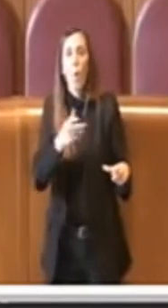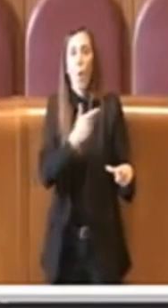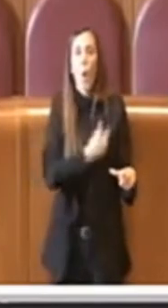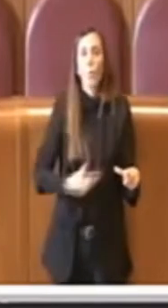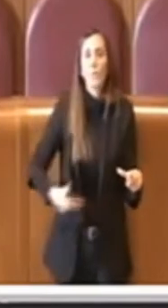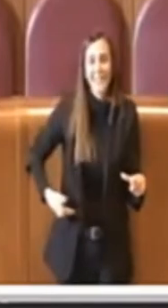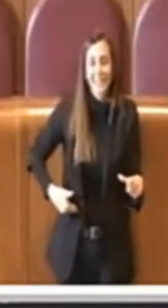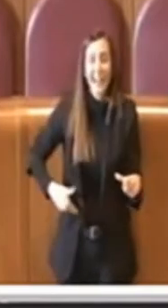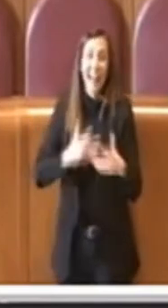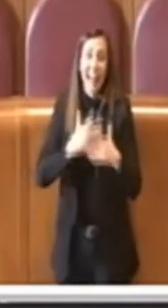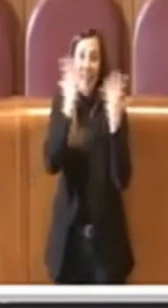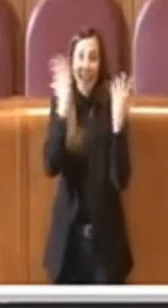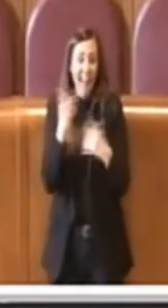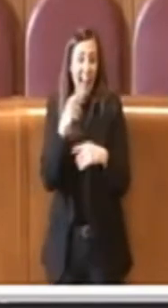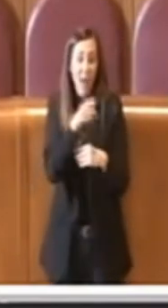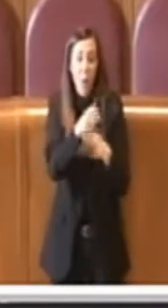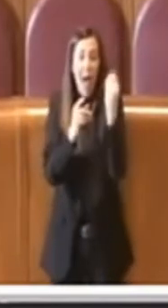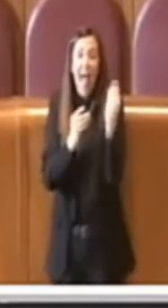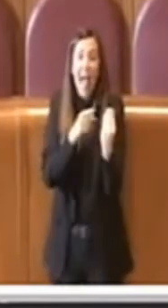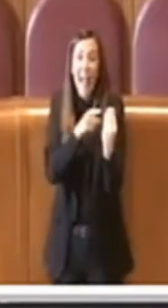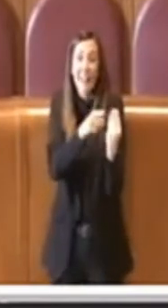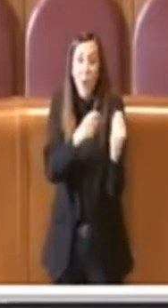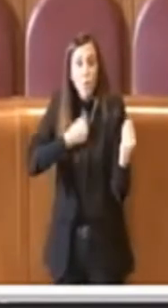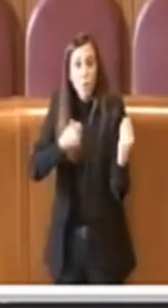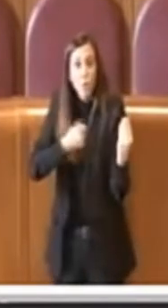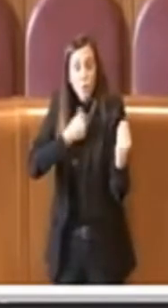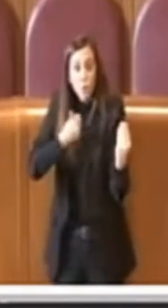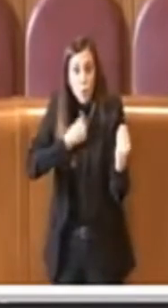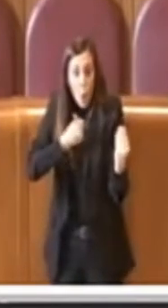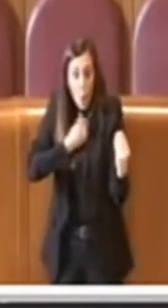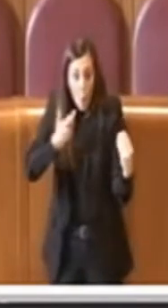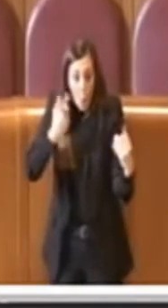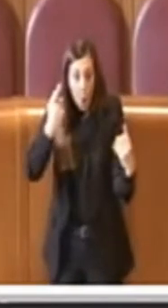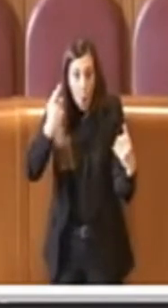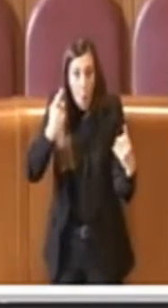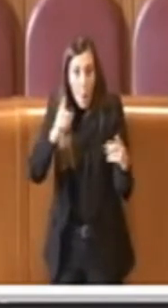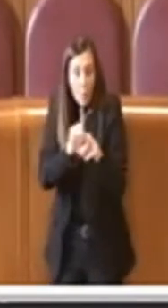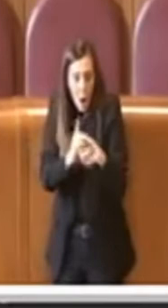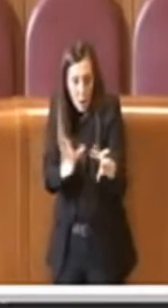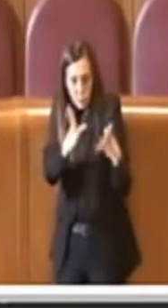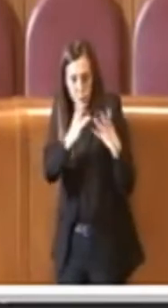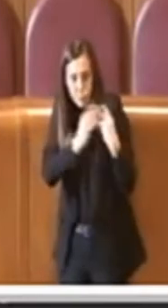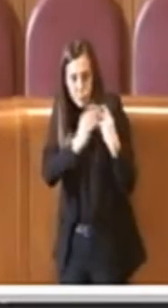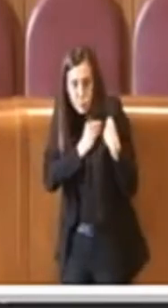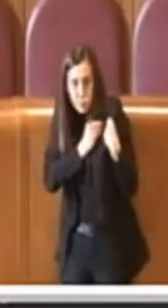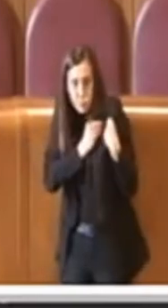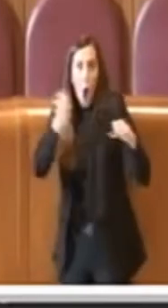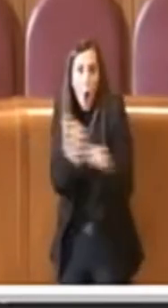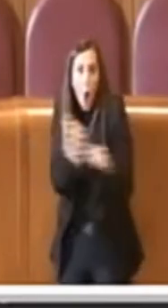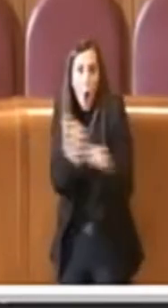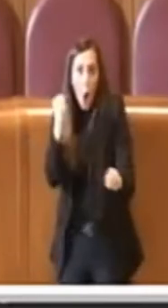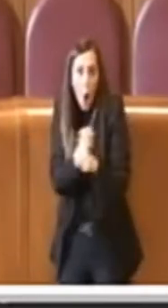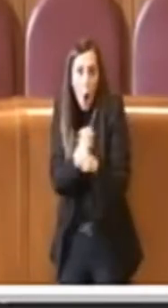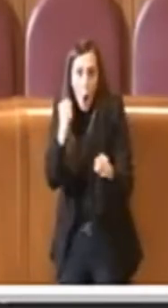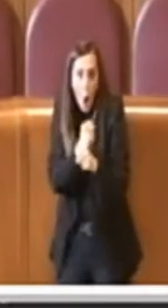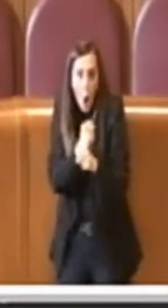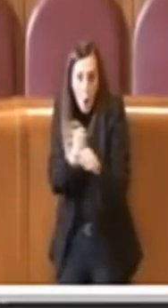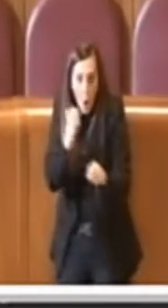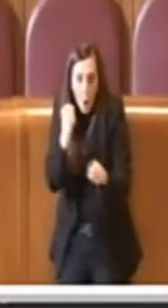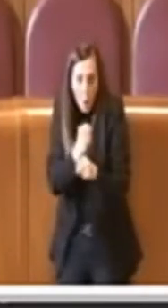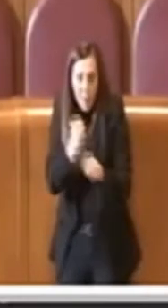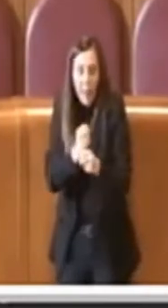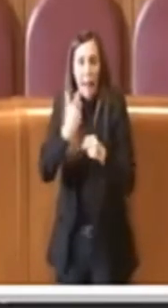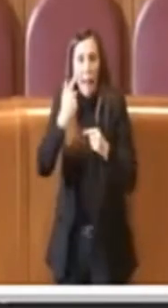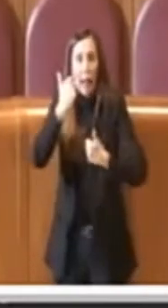da solo sobbarcarsi opere di questo tipo, di questo impatto, le relative fasi di progettazione, di